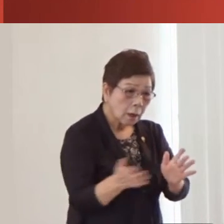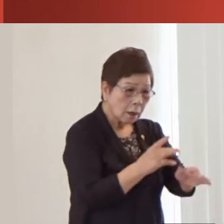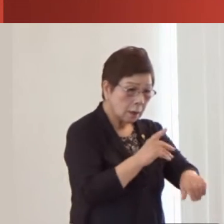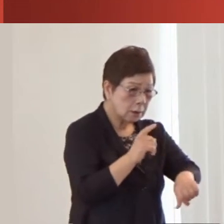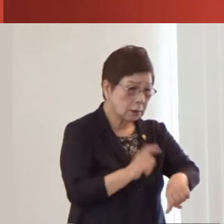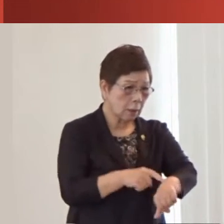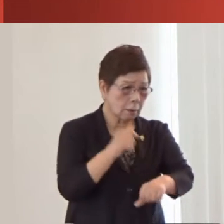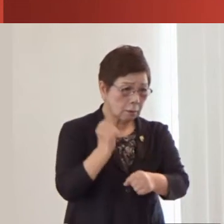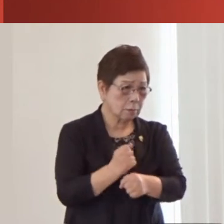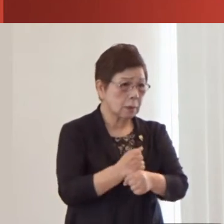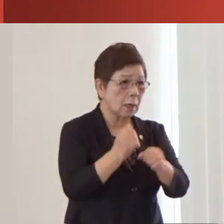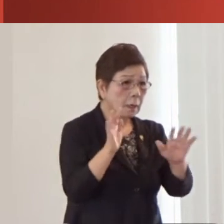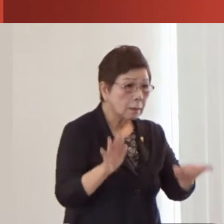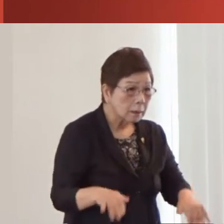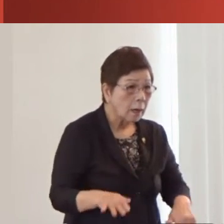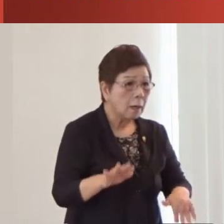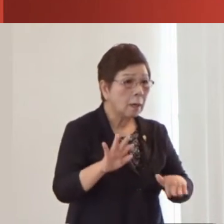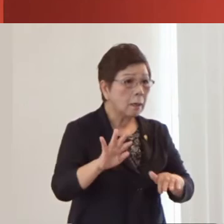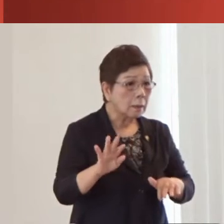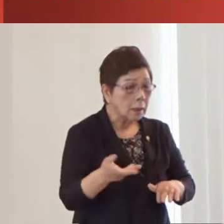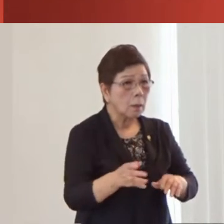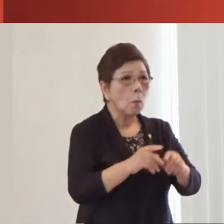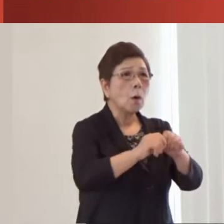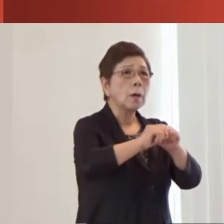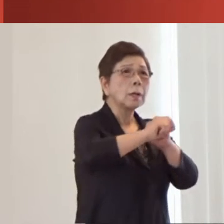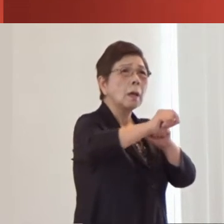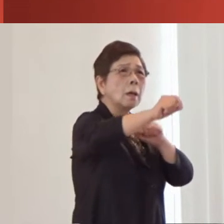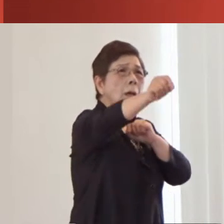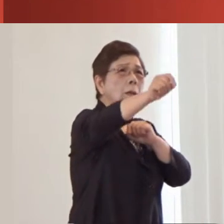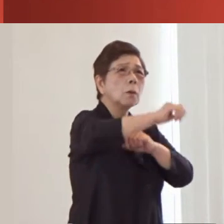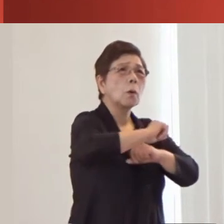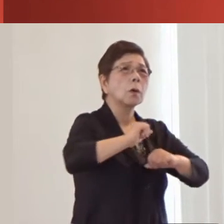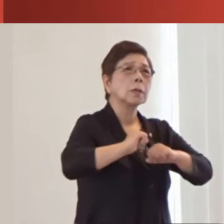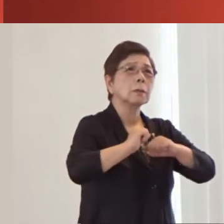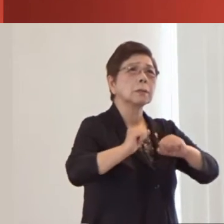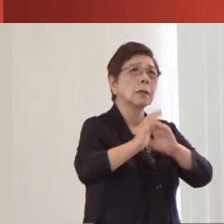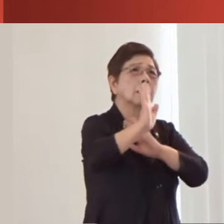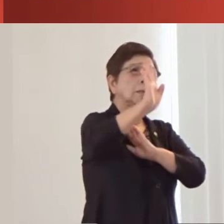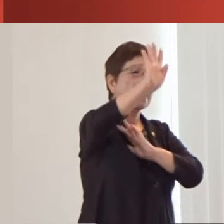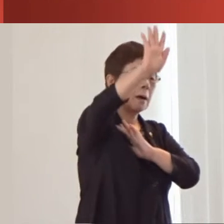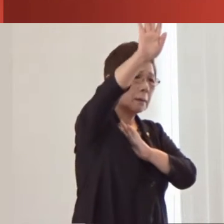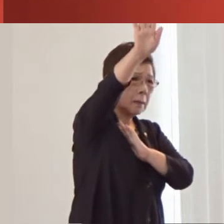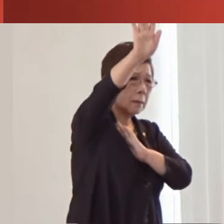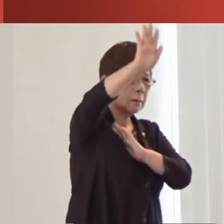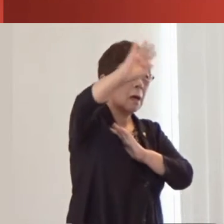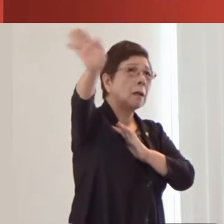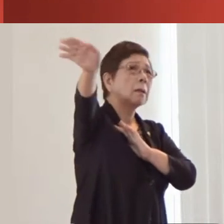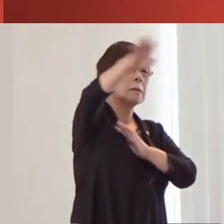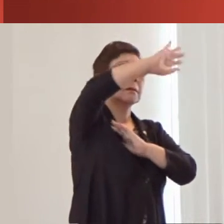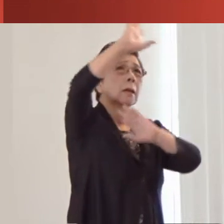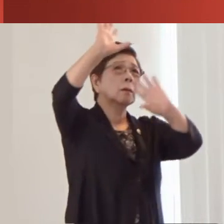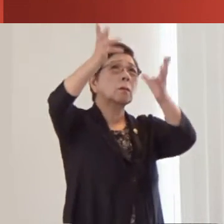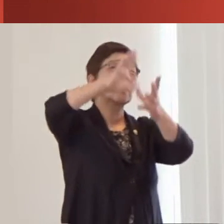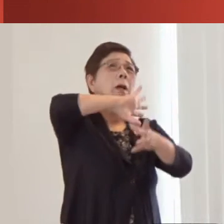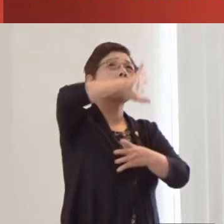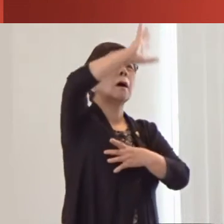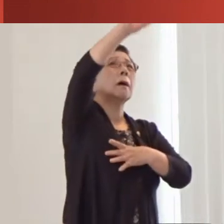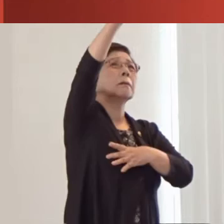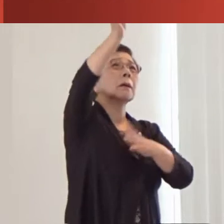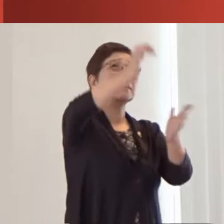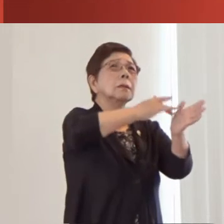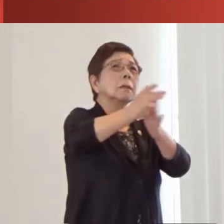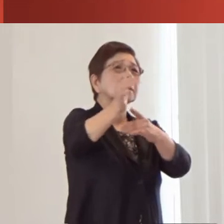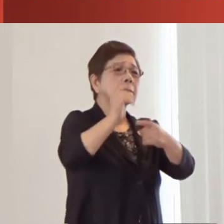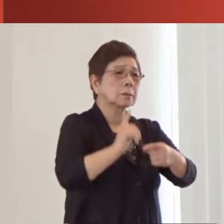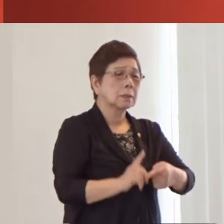遠の命を生きている私たちは、しかもこれはですね、永遠の命をやがて与えられると書いてありません。天国行ったらくれるとは書いてないんです。イエス・キリストを信